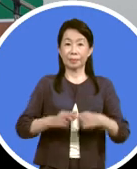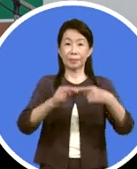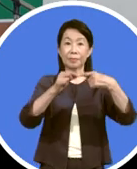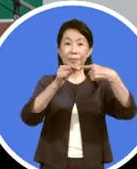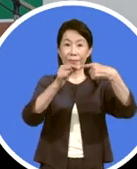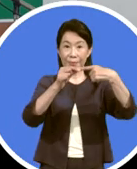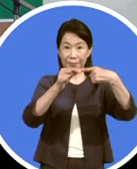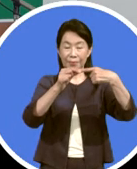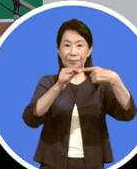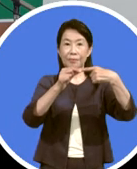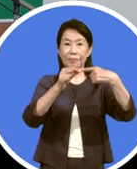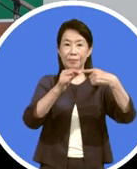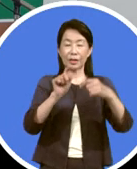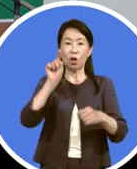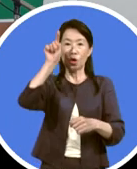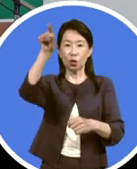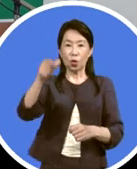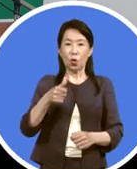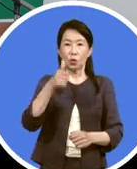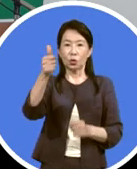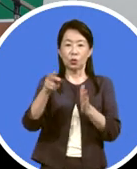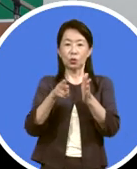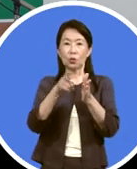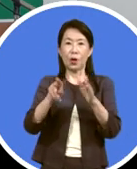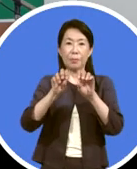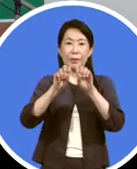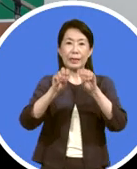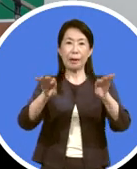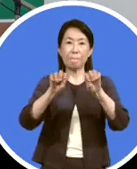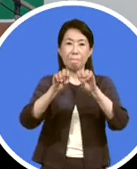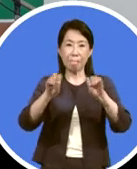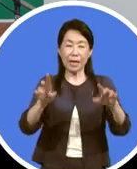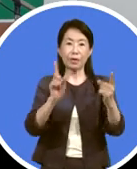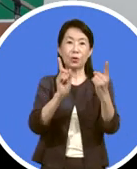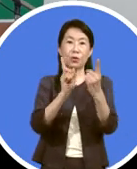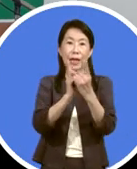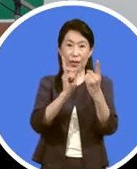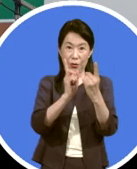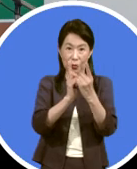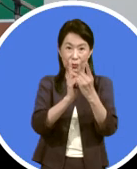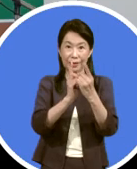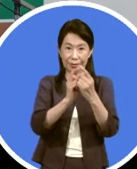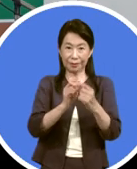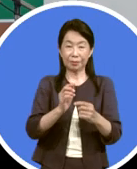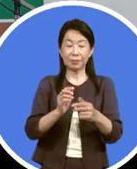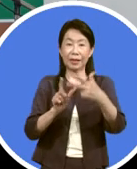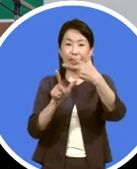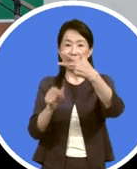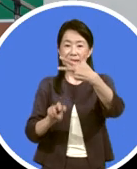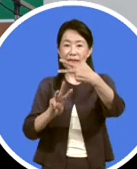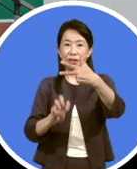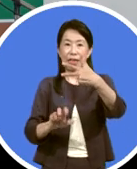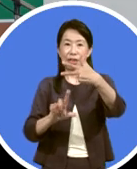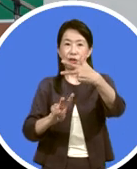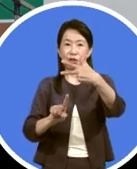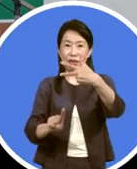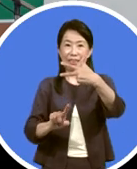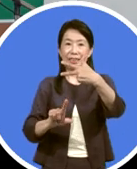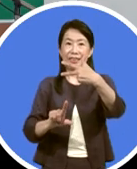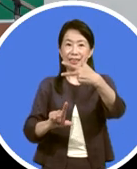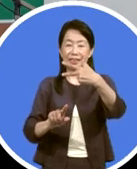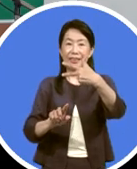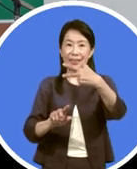まず1つが go to travel キャンペーンへの対応ということでございます7月31日にですね